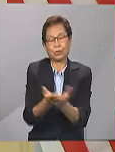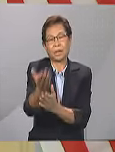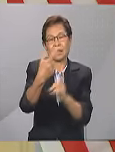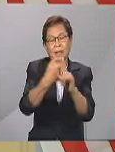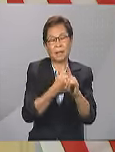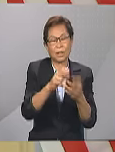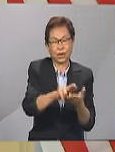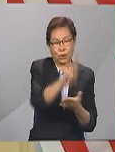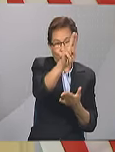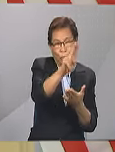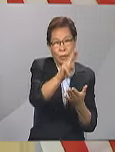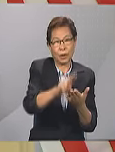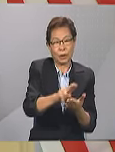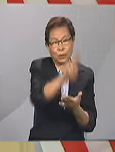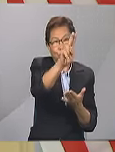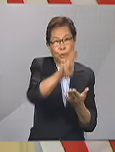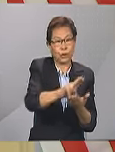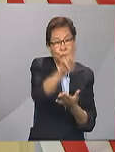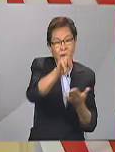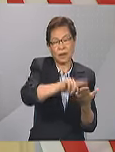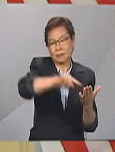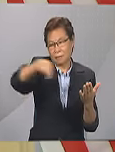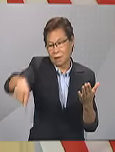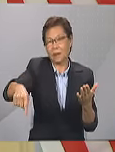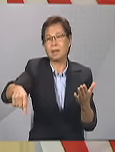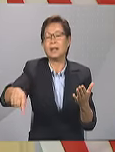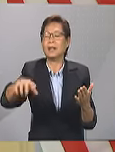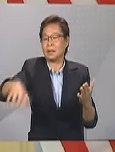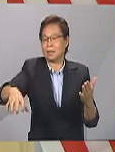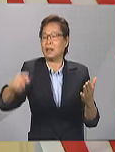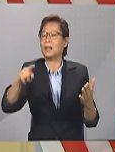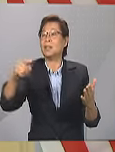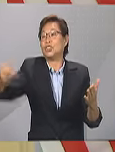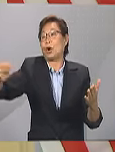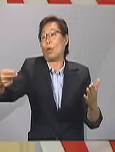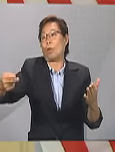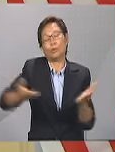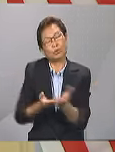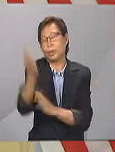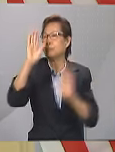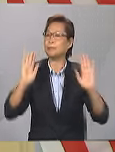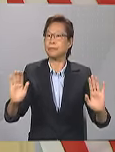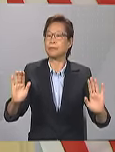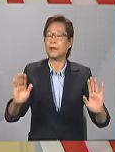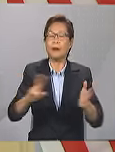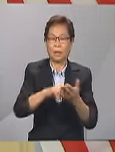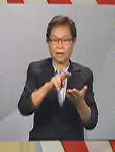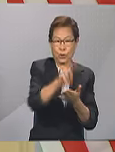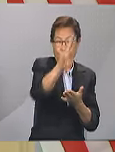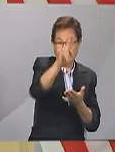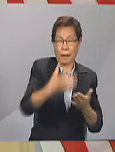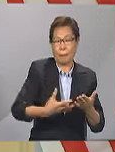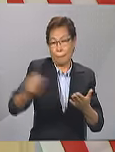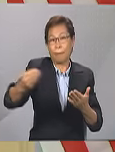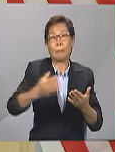daripada newsticker Dzulhijjah kwe tetapi yang daripada Yunus tidak